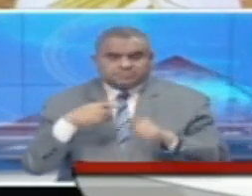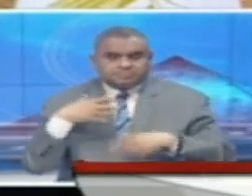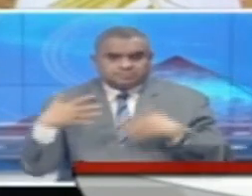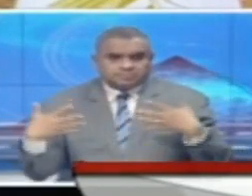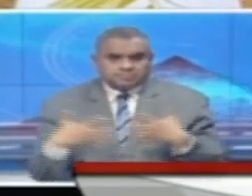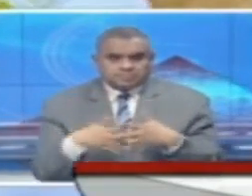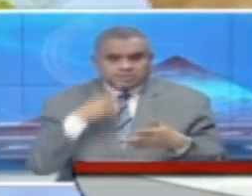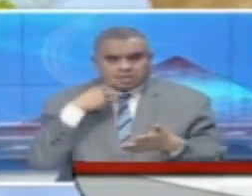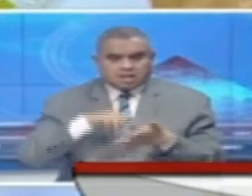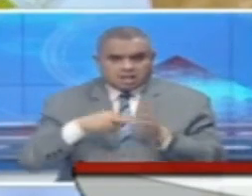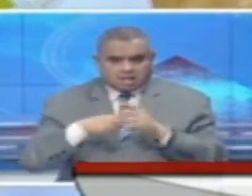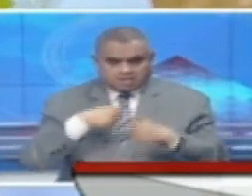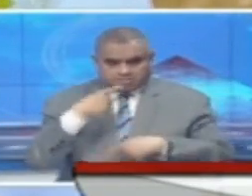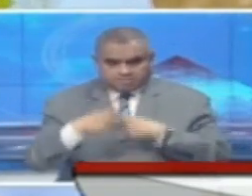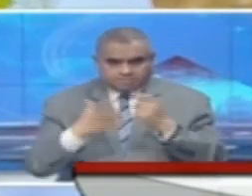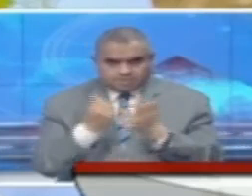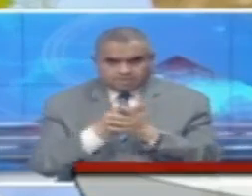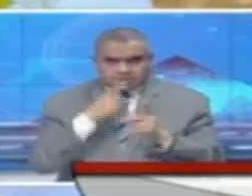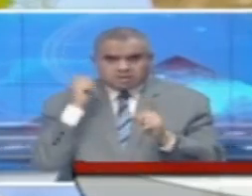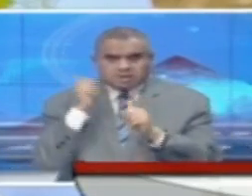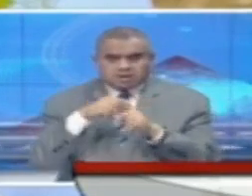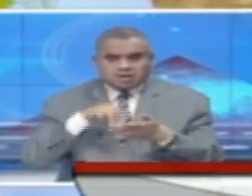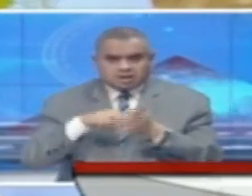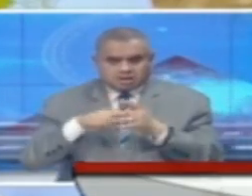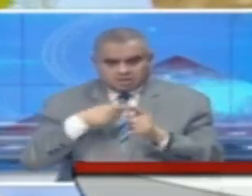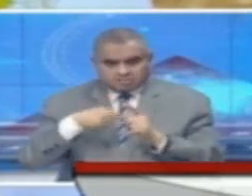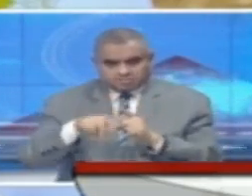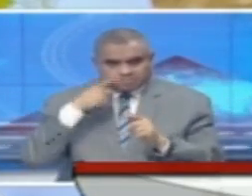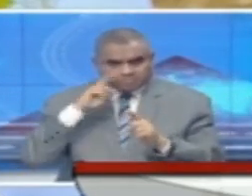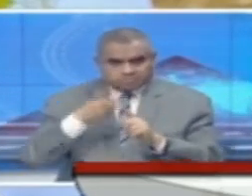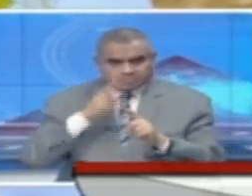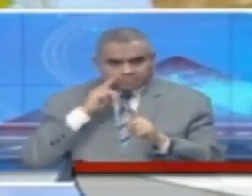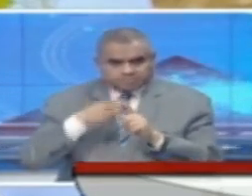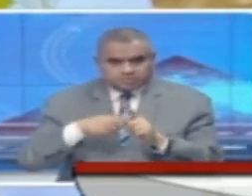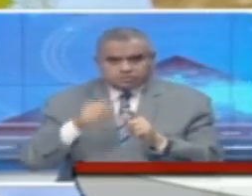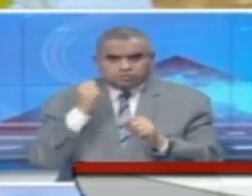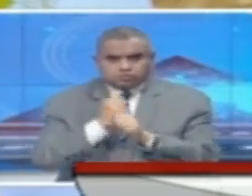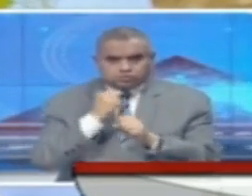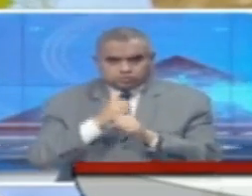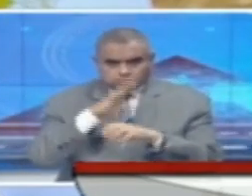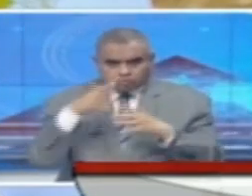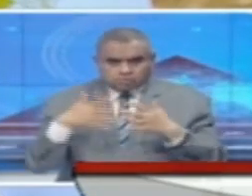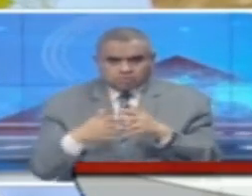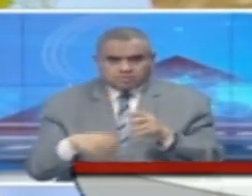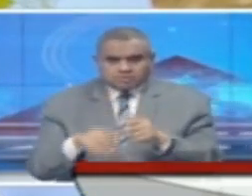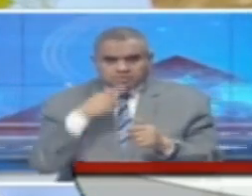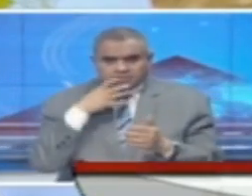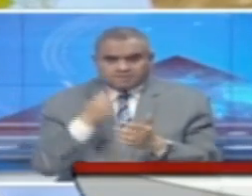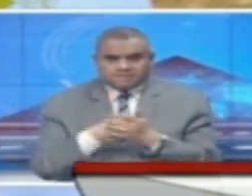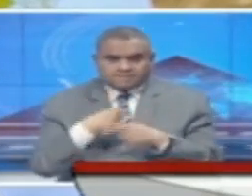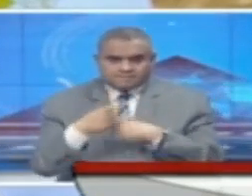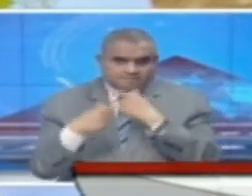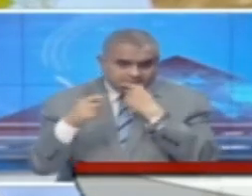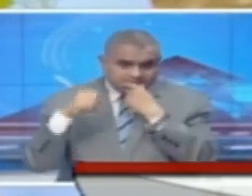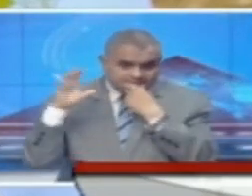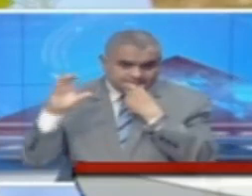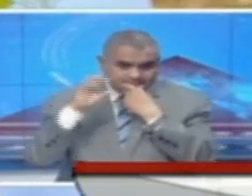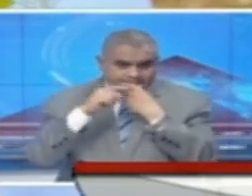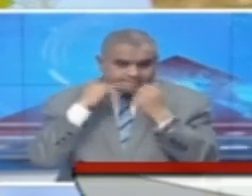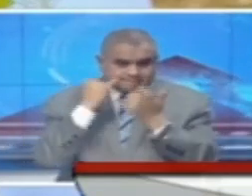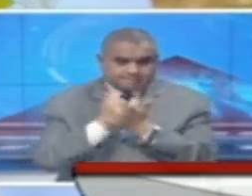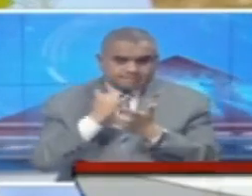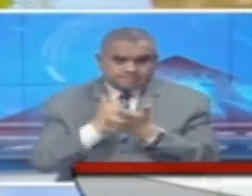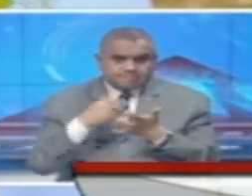كل ده نتيجة في خلال الفترة اللي فاتت، من فترة تولي 7 سنين تولي الرئيس عبد الفتاح السيسي،